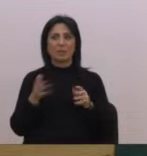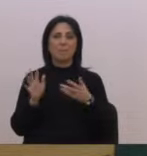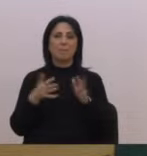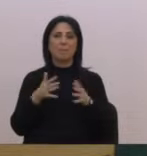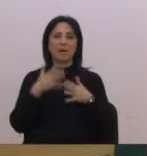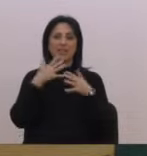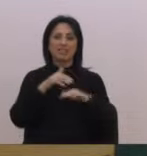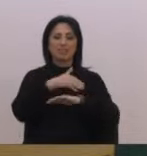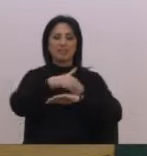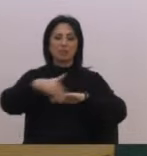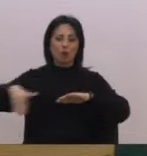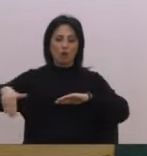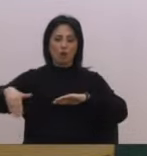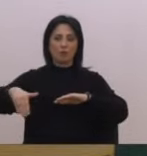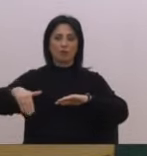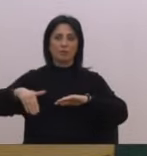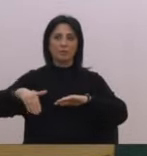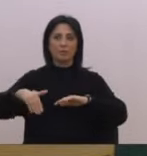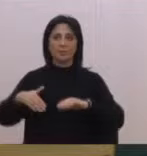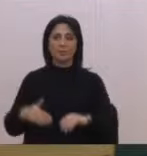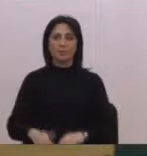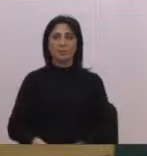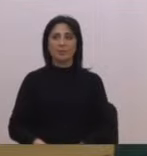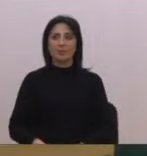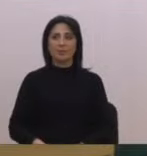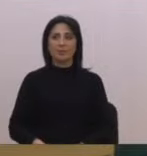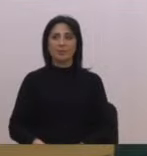Batumis zghvispira zoli.